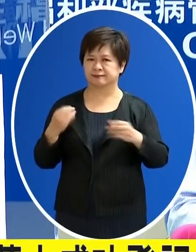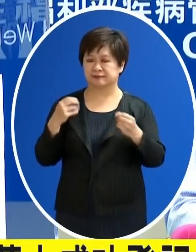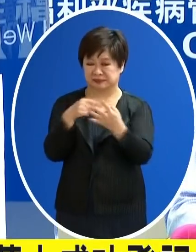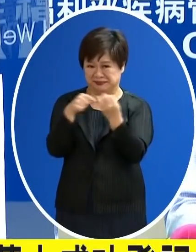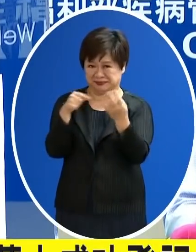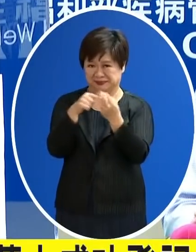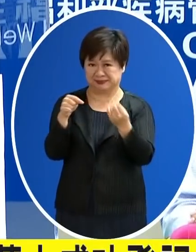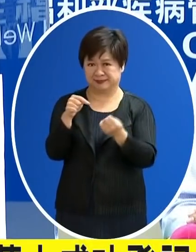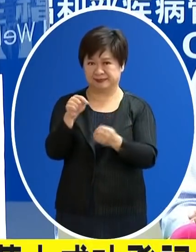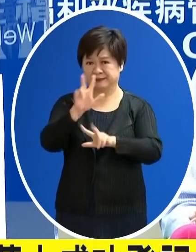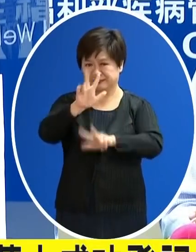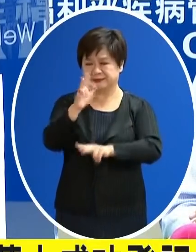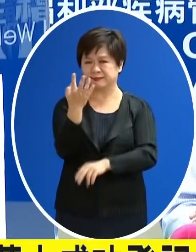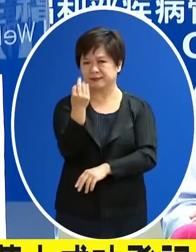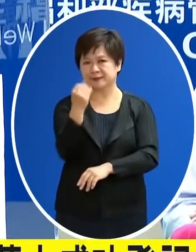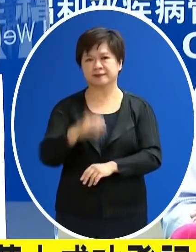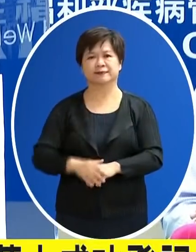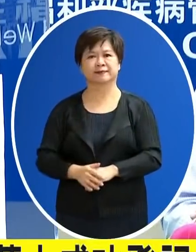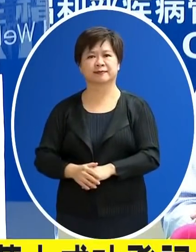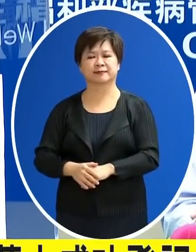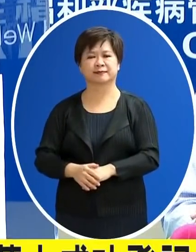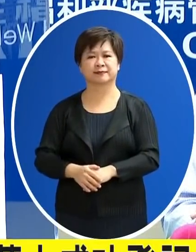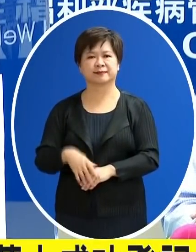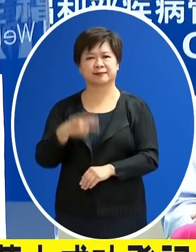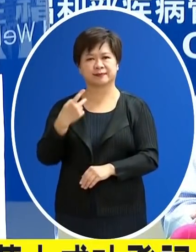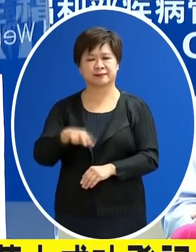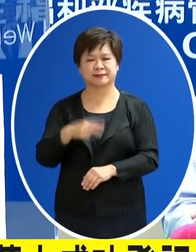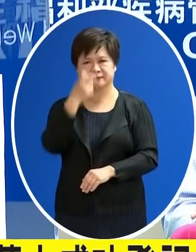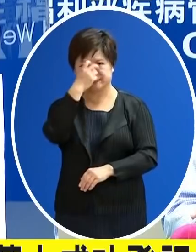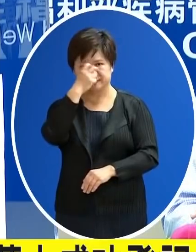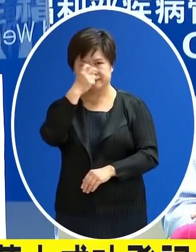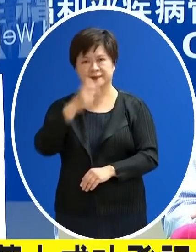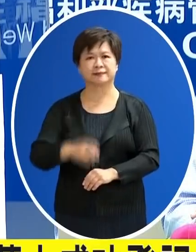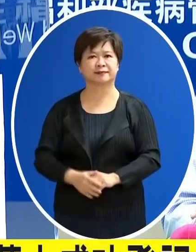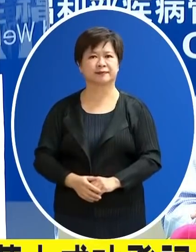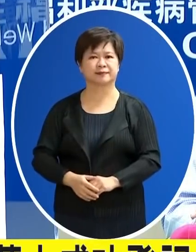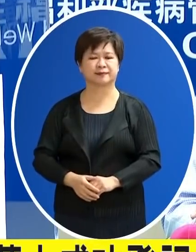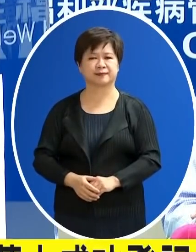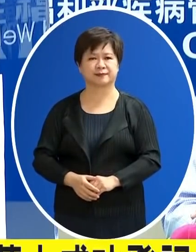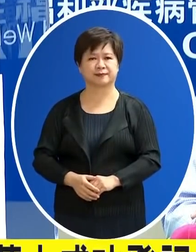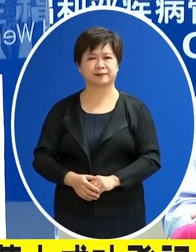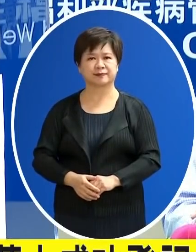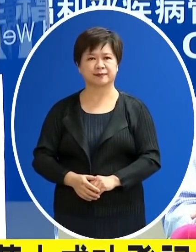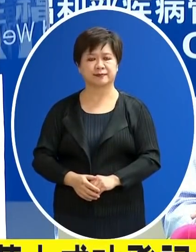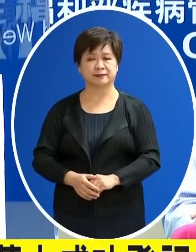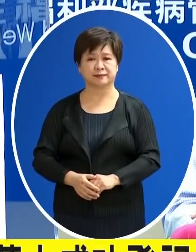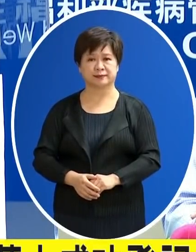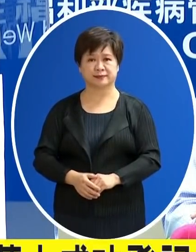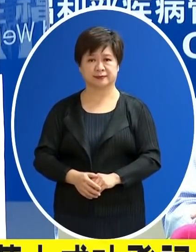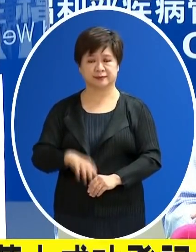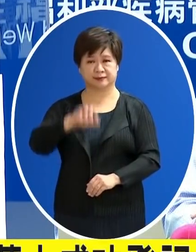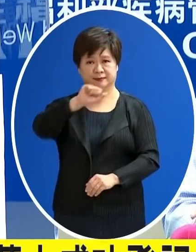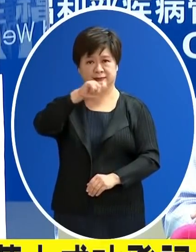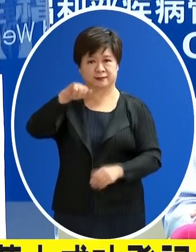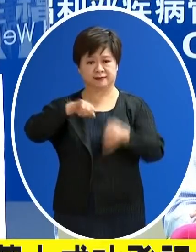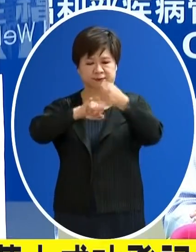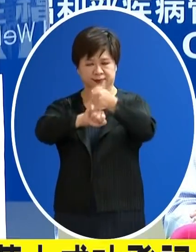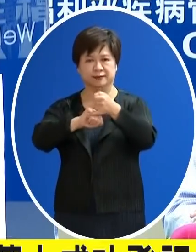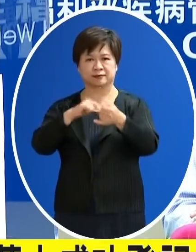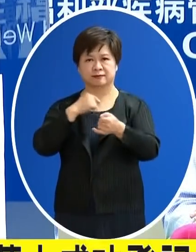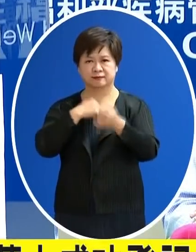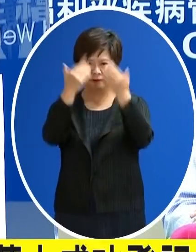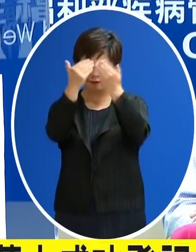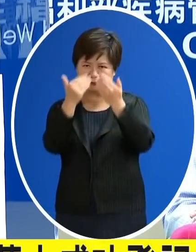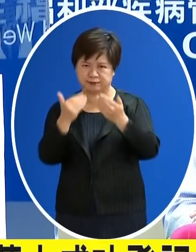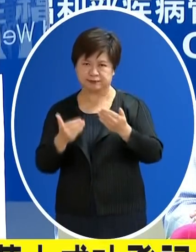目，好，但我们现在就整体在网上面的跟我们在那个我们的线上系统里面，我们去核对看